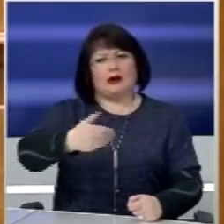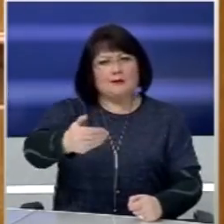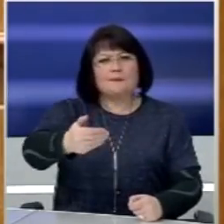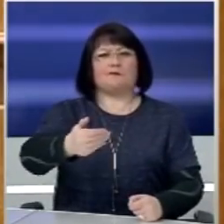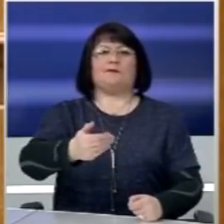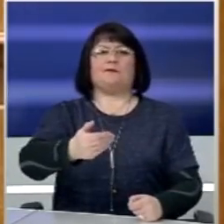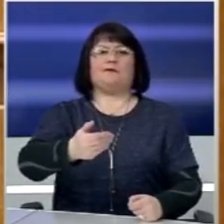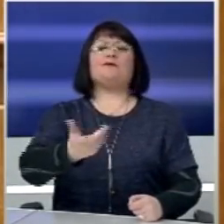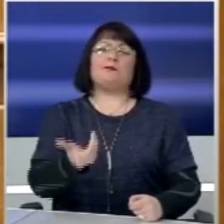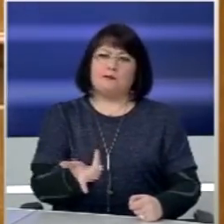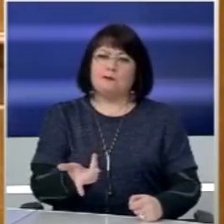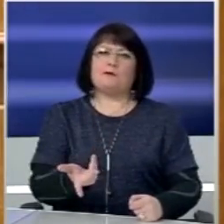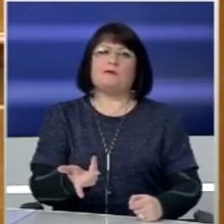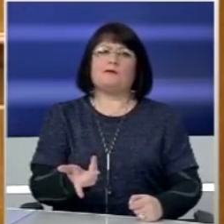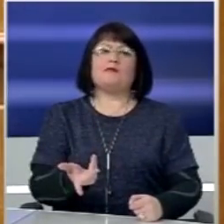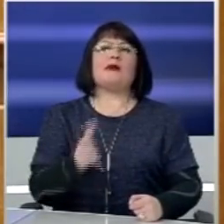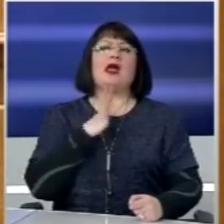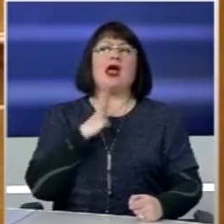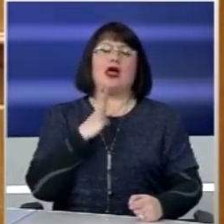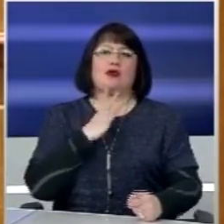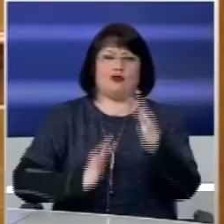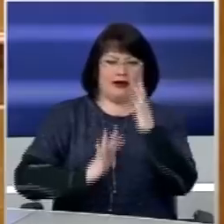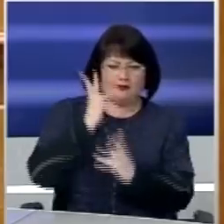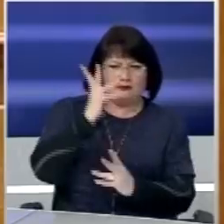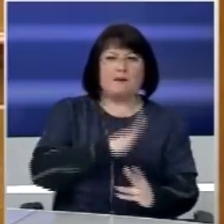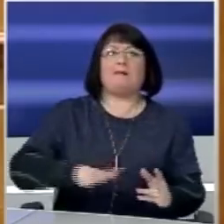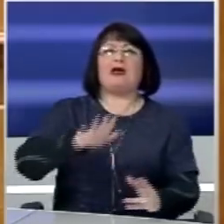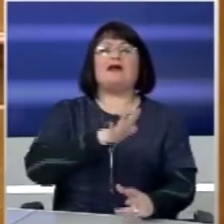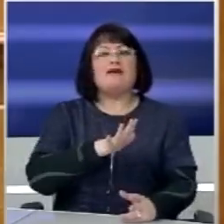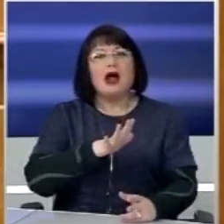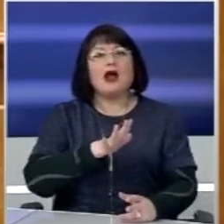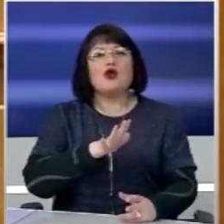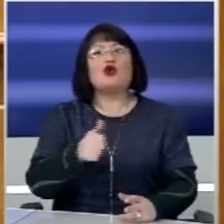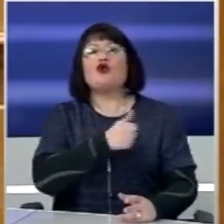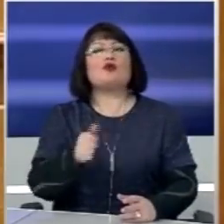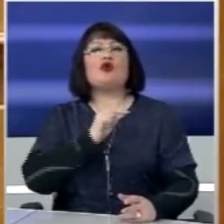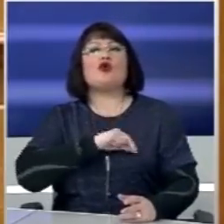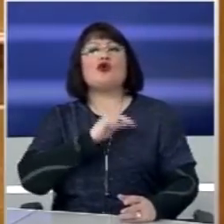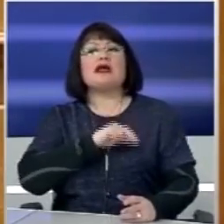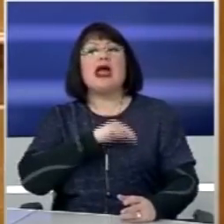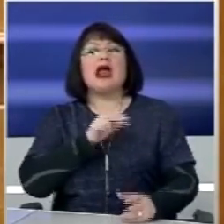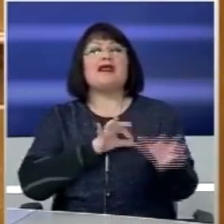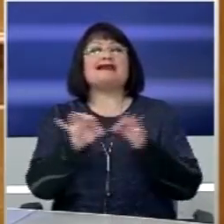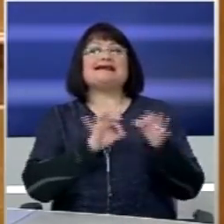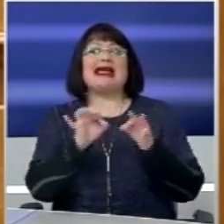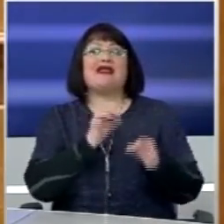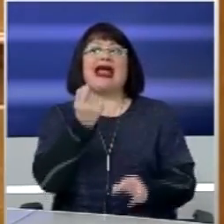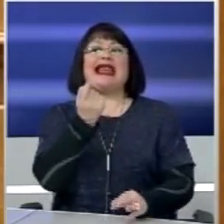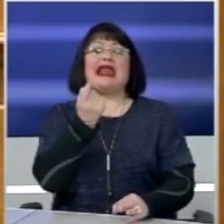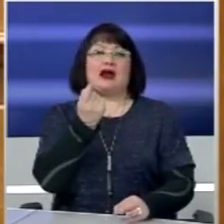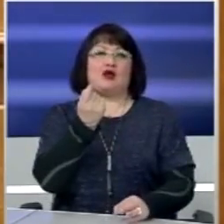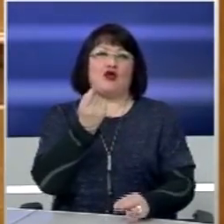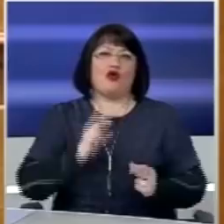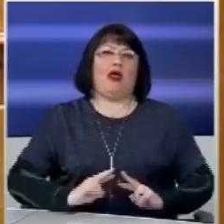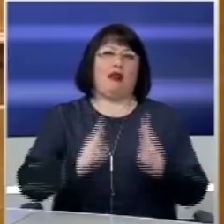την εξασφάλιση της λαϊκής ευημερίας και του περιβάλλοντος και όχι για τα κέρδη και τα σχέδια κάποιων